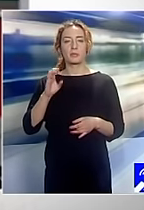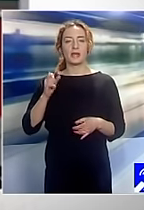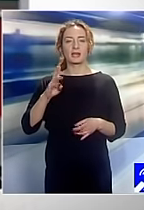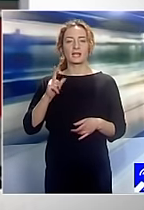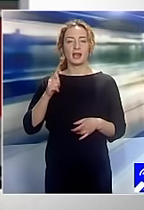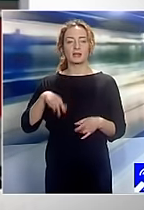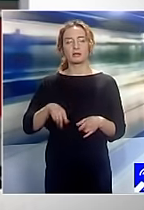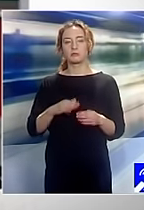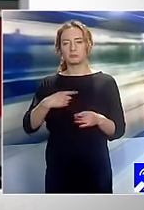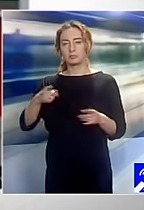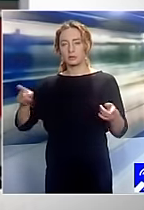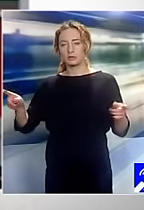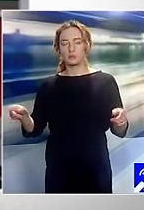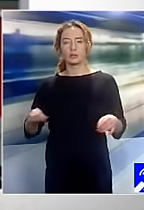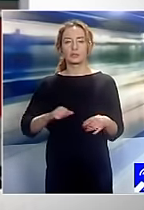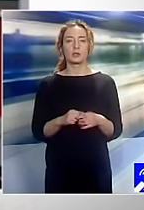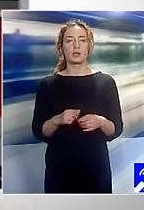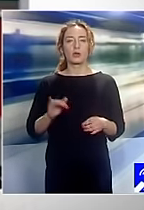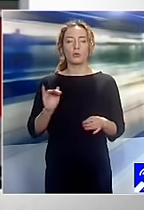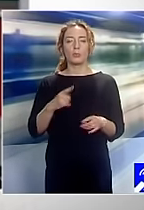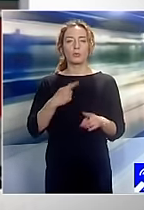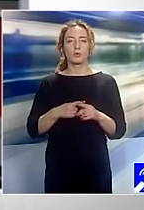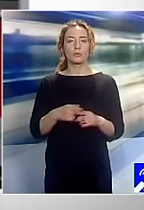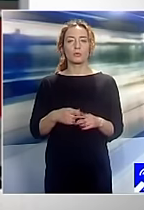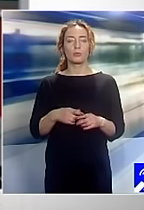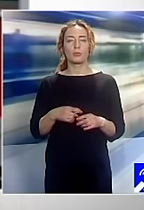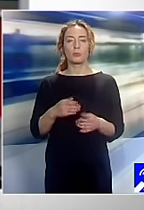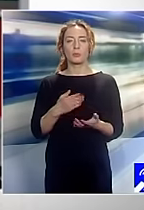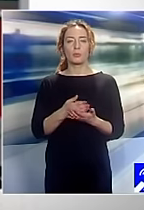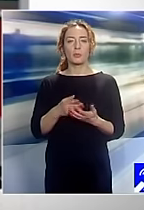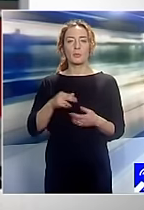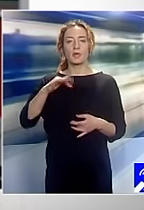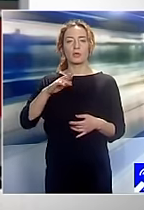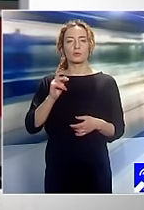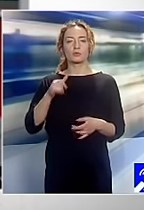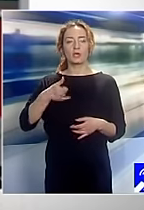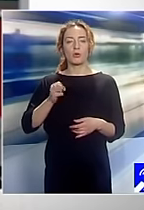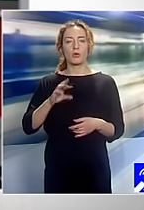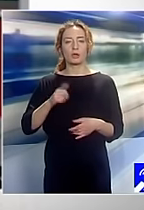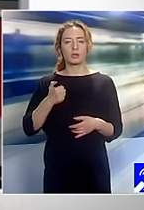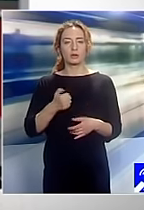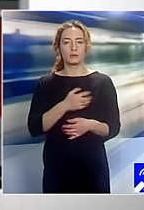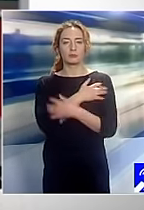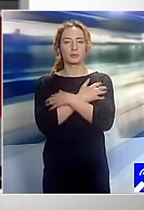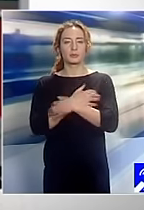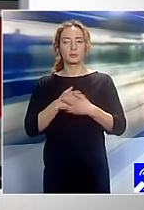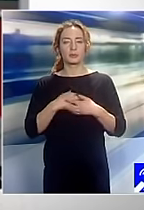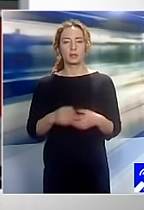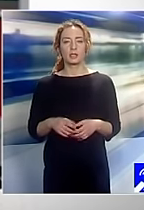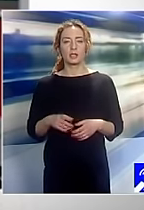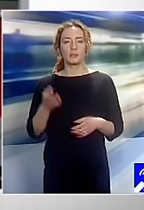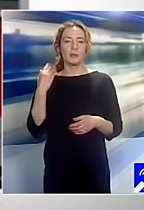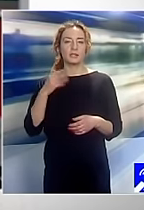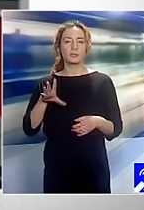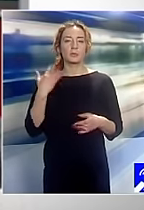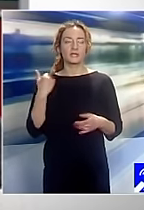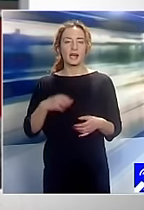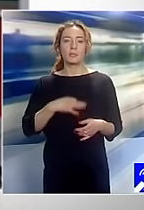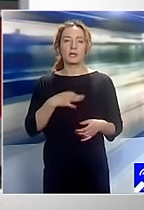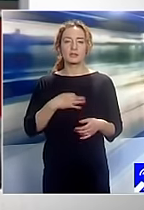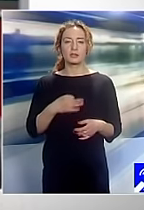și în Cojouna, copii cu rujeolă, care nu e o boală gravă, mai de mult când eram copii se făcea rujeolă, dar erau alte condiții, mâncam mai sănătos atunci, nu